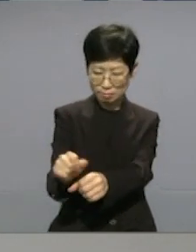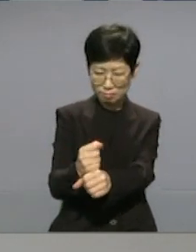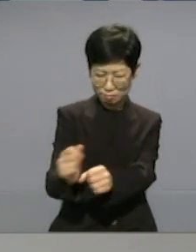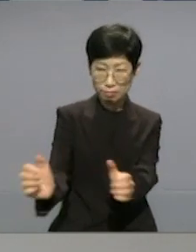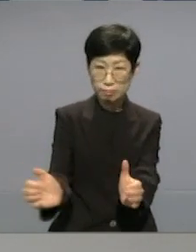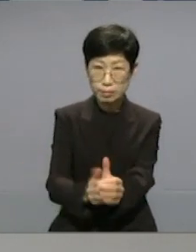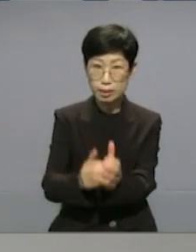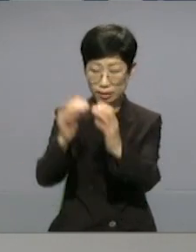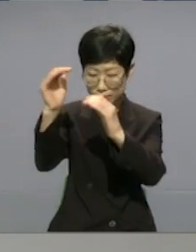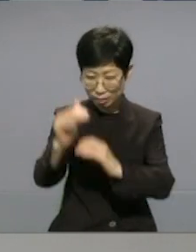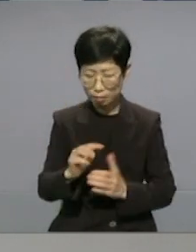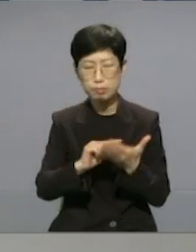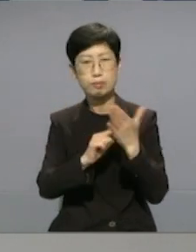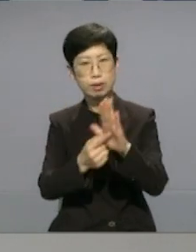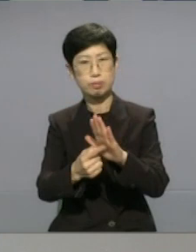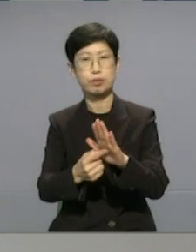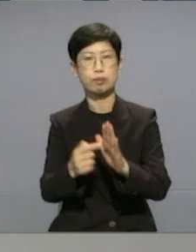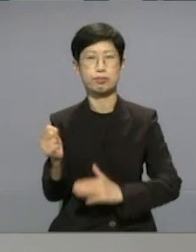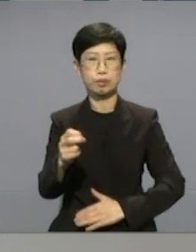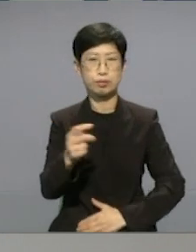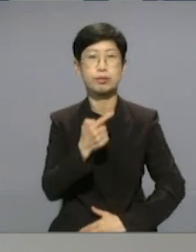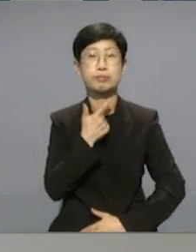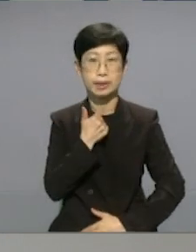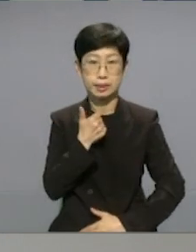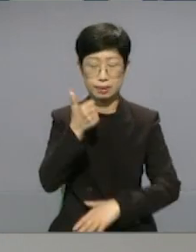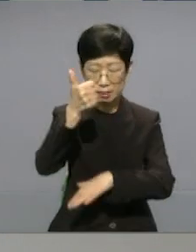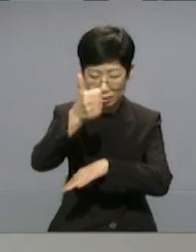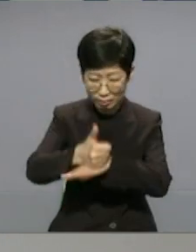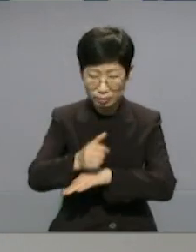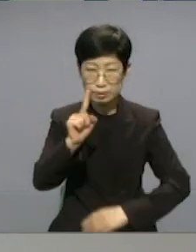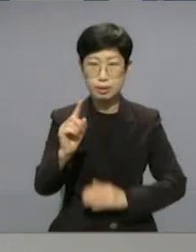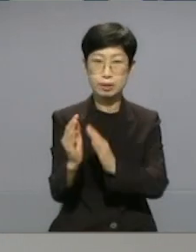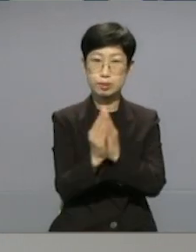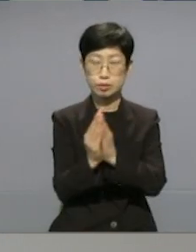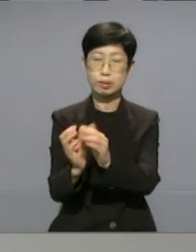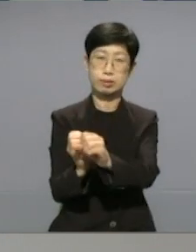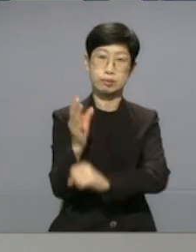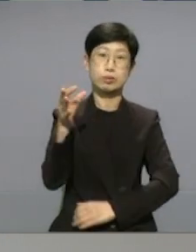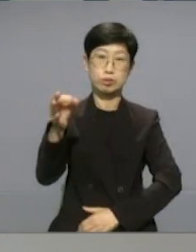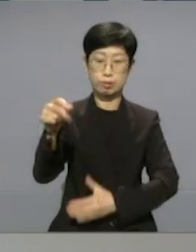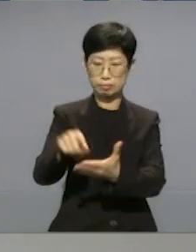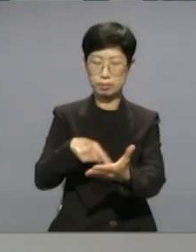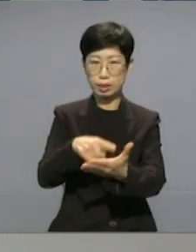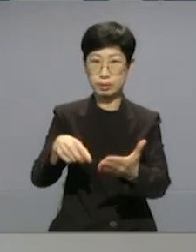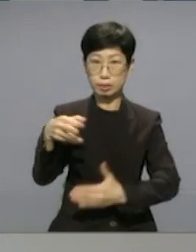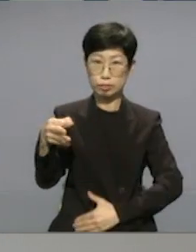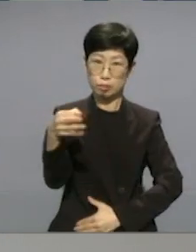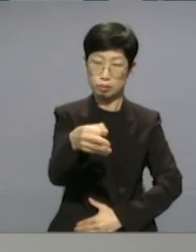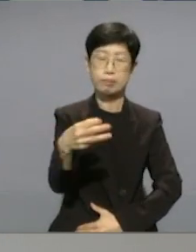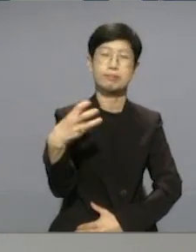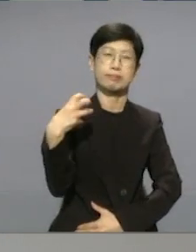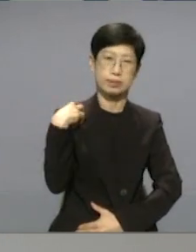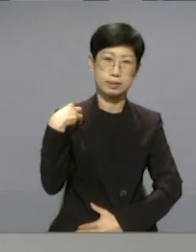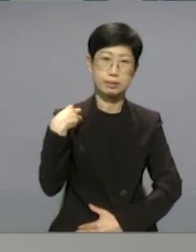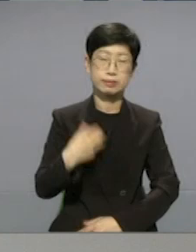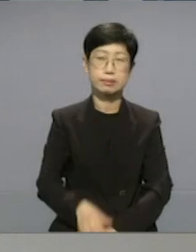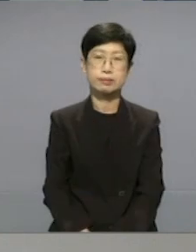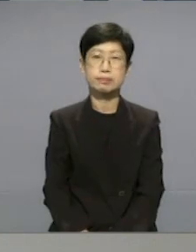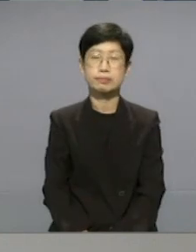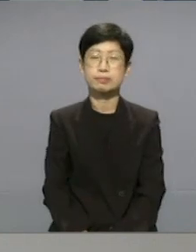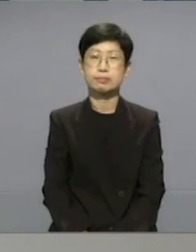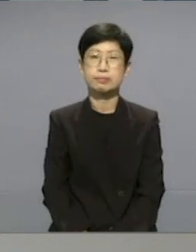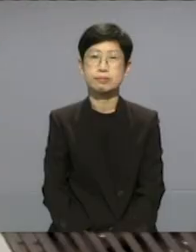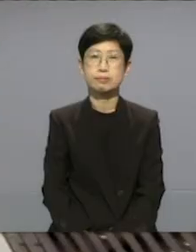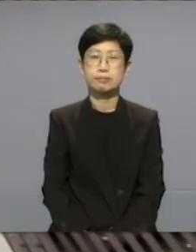보도를 연거푸 내보냈는데요. 결국 1조 원이 넘는 돈을 배상금으로 물게 됐습니다. 김준호 월드리포터입니다.